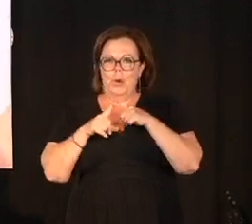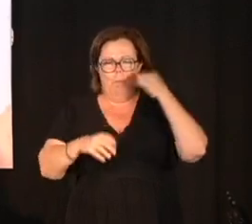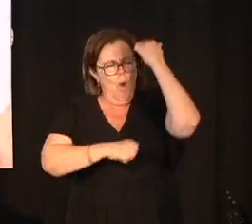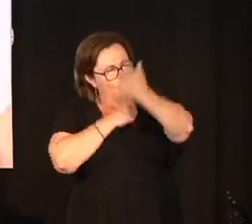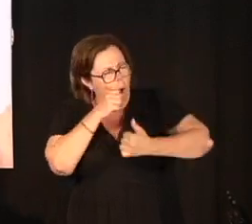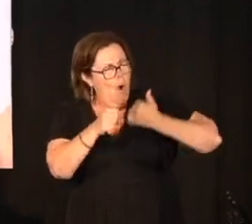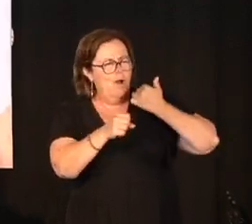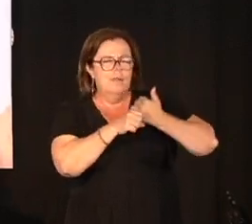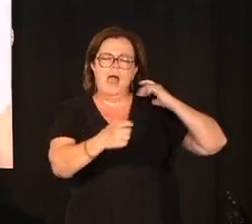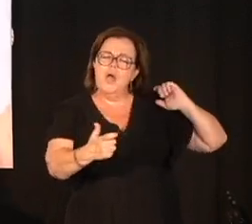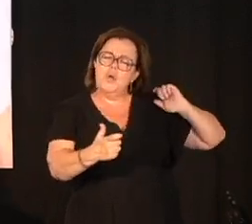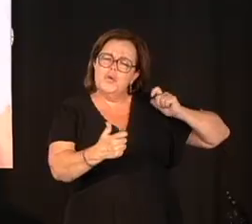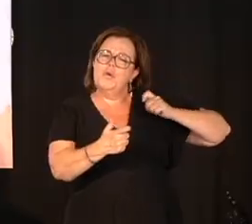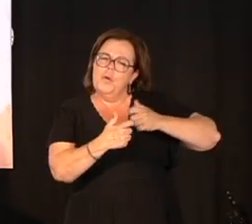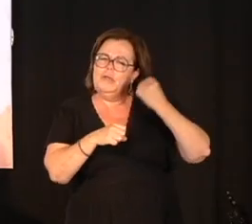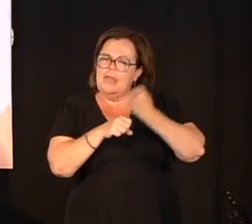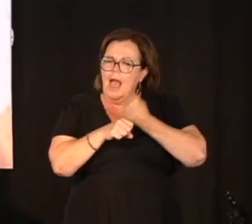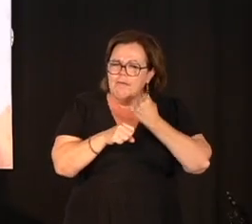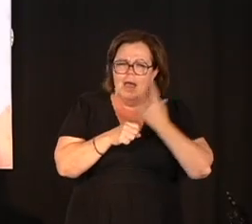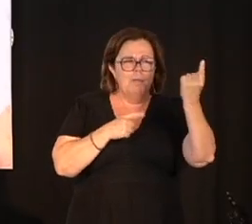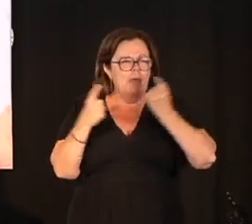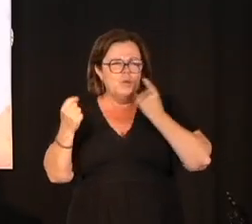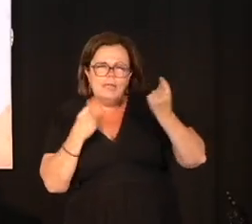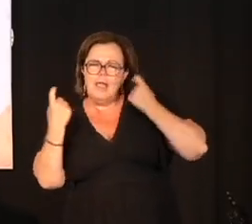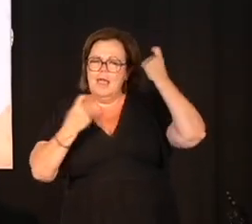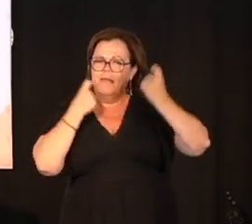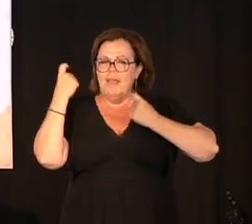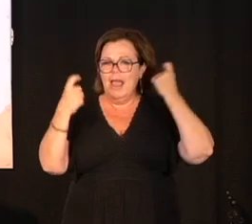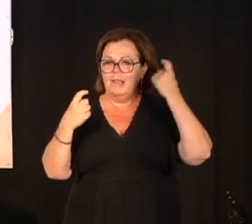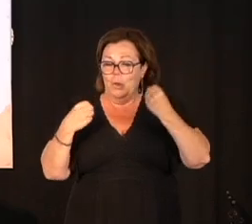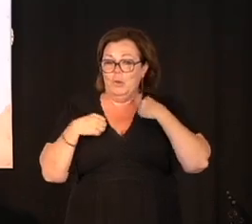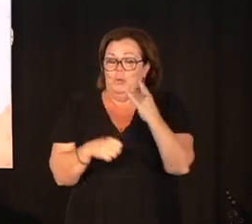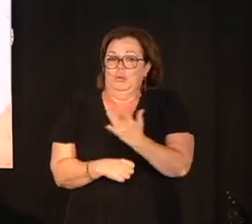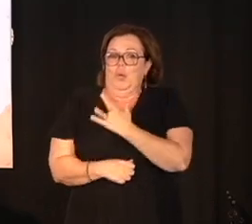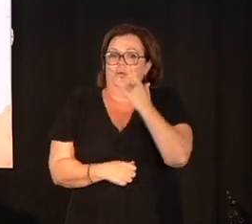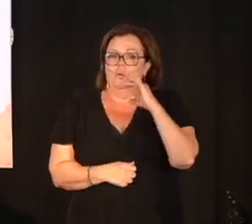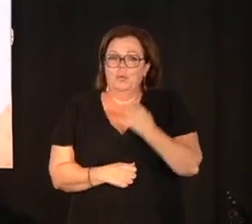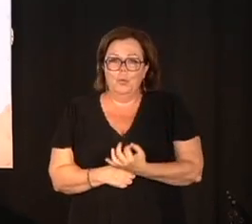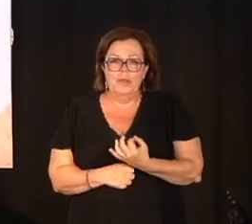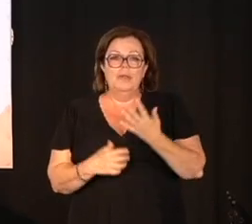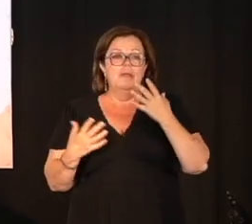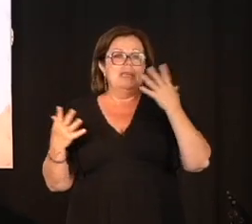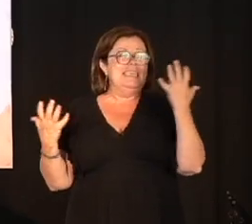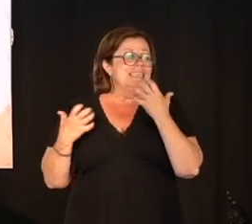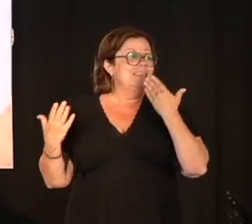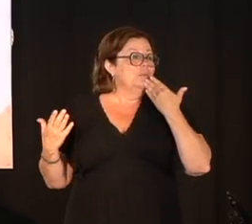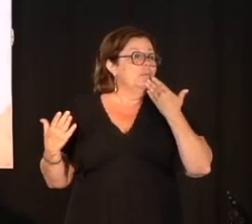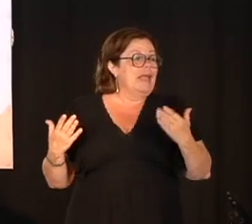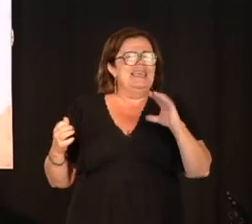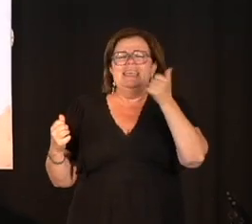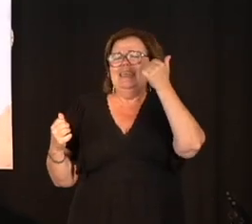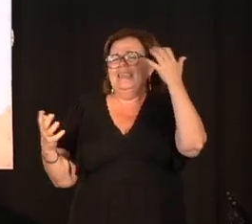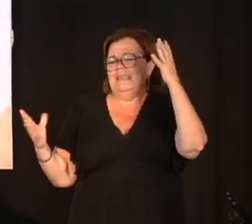pleine d'exploration et de coopération avec plein de personnes. Mais on veut surtout remercier, mais je ne vois pas, Sophie Lemaire